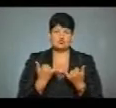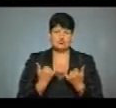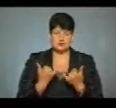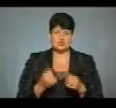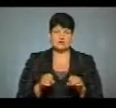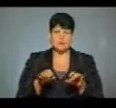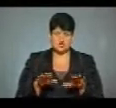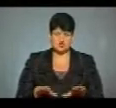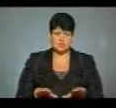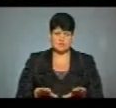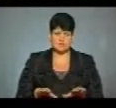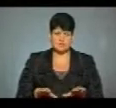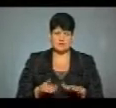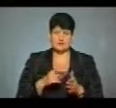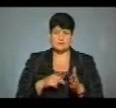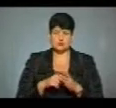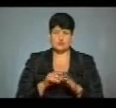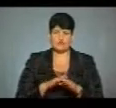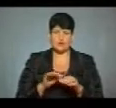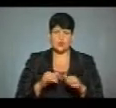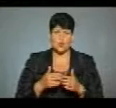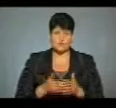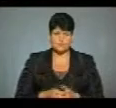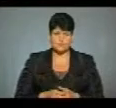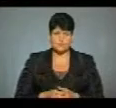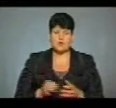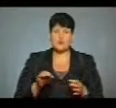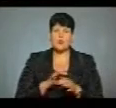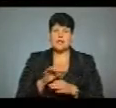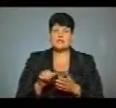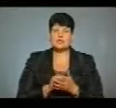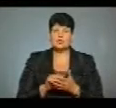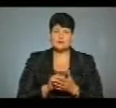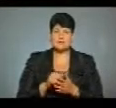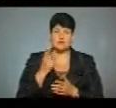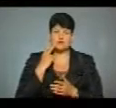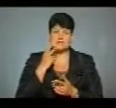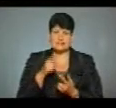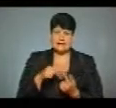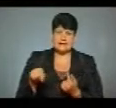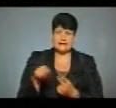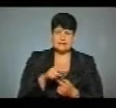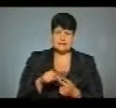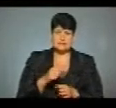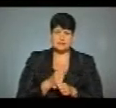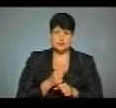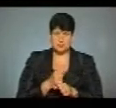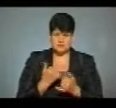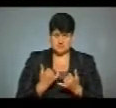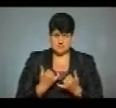рішенням міськвиконкому. А проектна документація на постійне кільце зараз на даний час